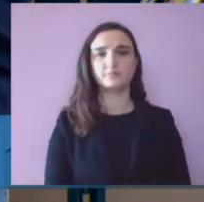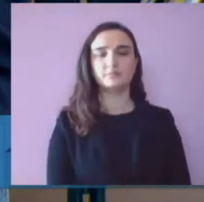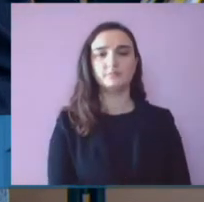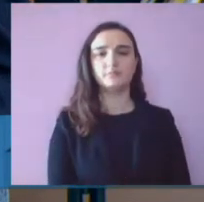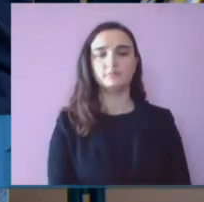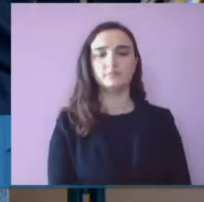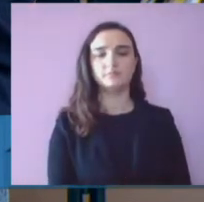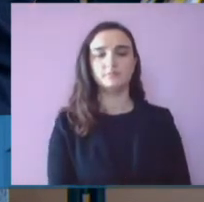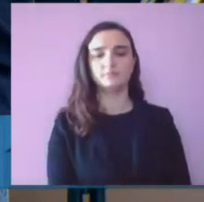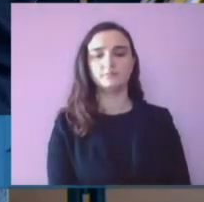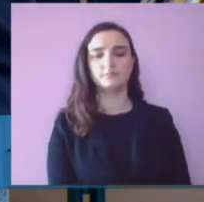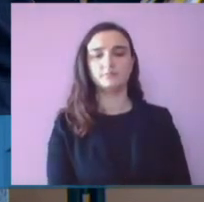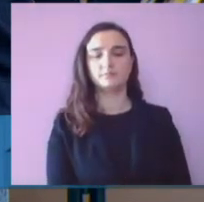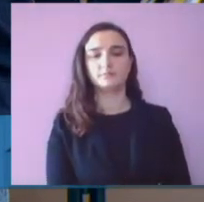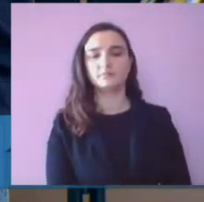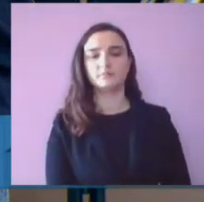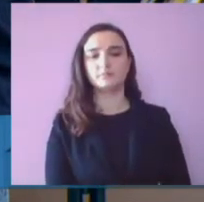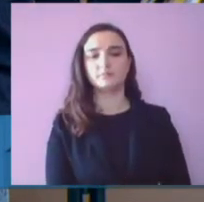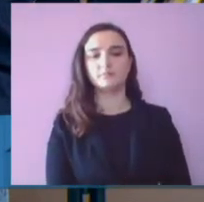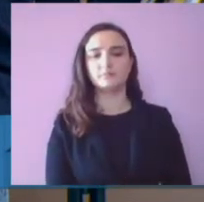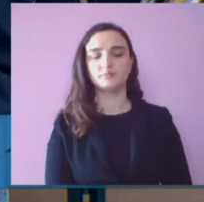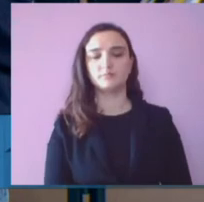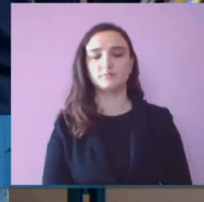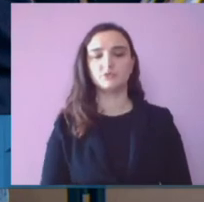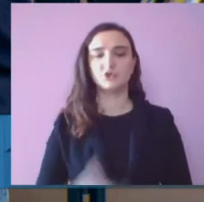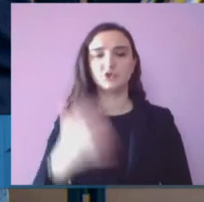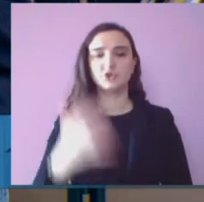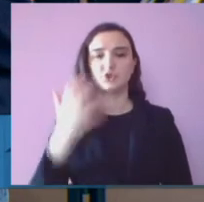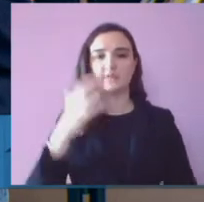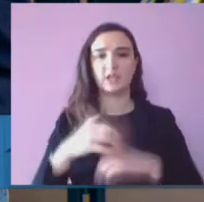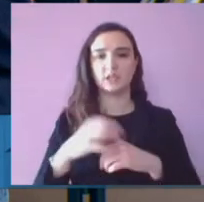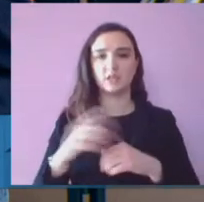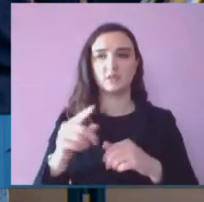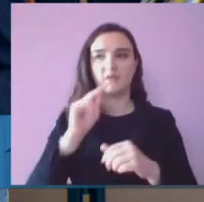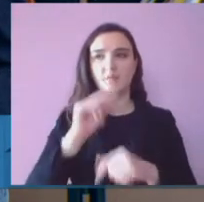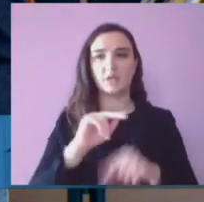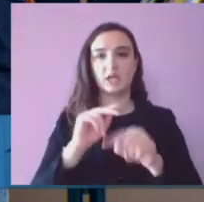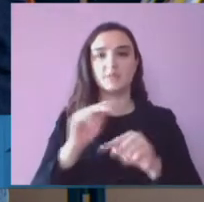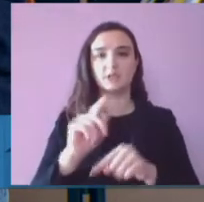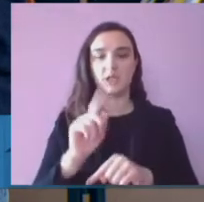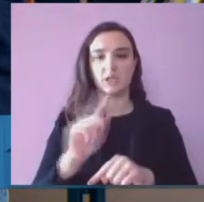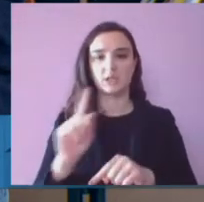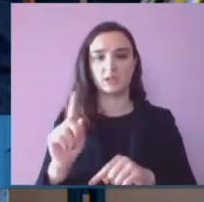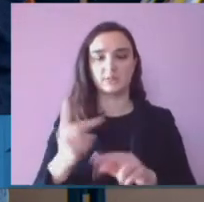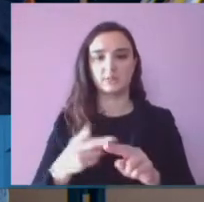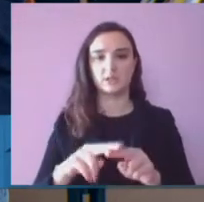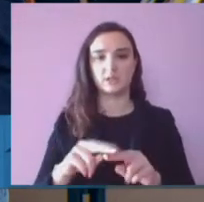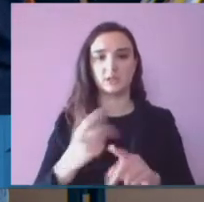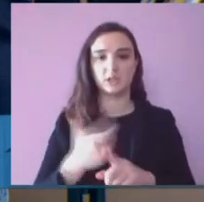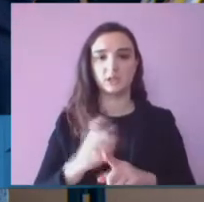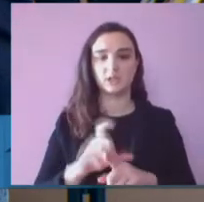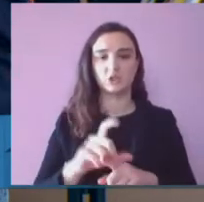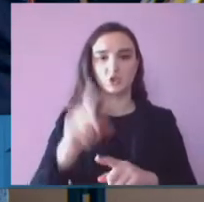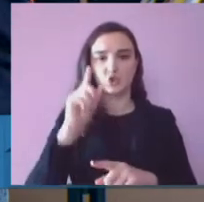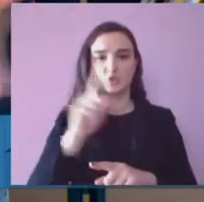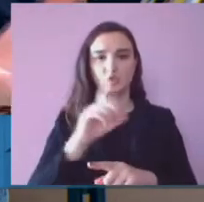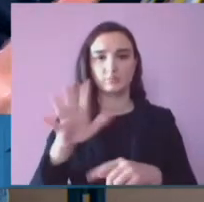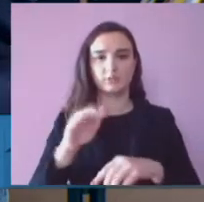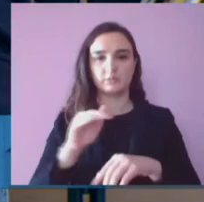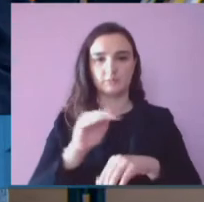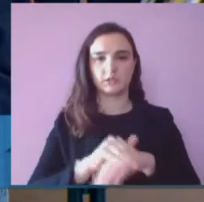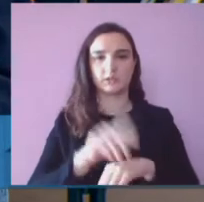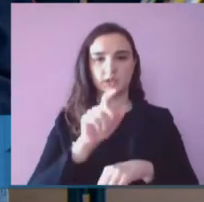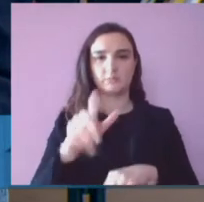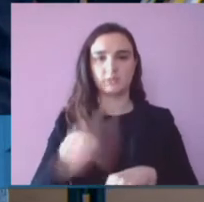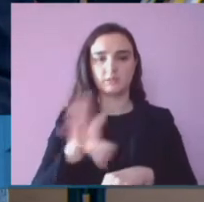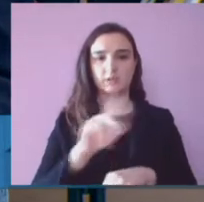არსებობა. ანუ ვიგონებთ შავ კატას, რომელსაც დავაბრალებთ რაღაც რაღაცებს. ეს ძალიან ცნობილი ფაქტია, რაც ადამიანის მოდგმა